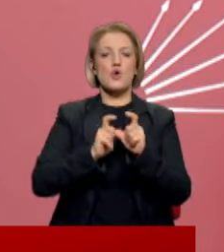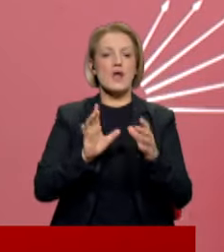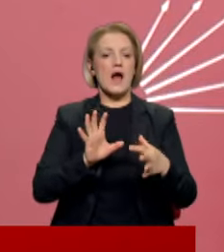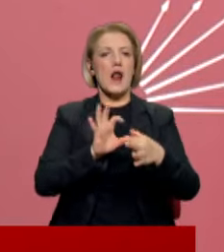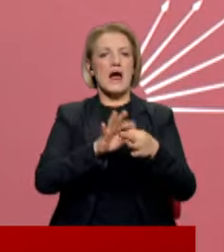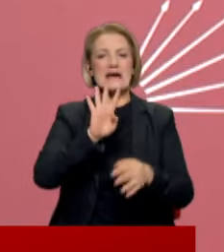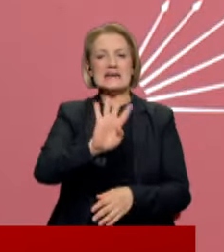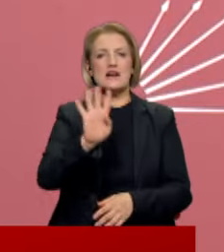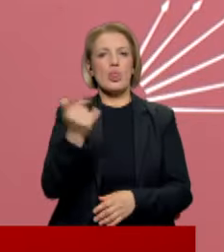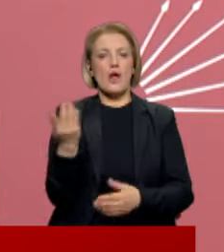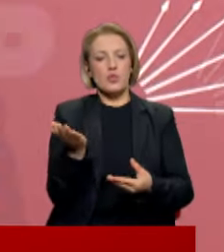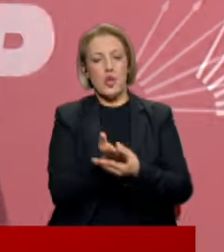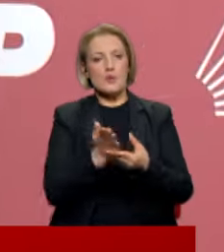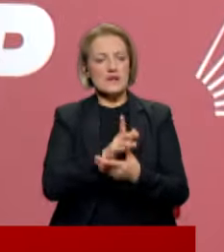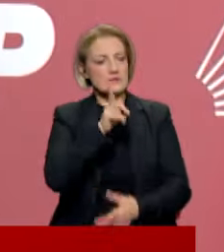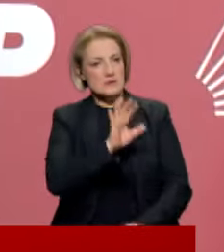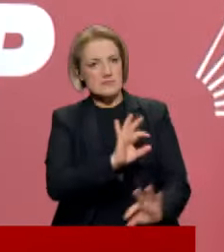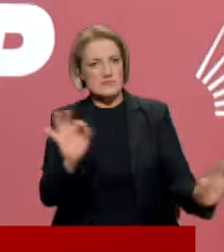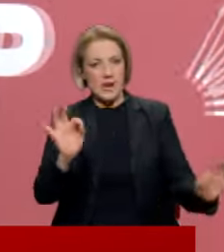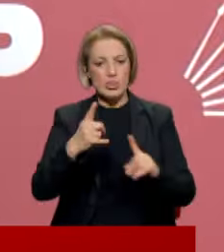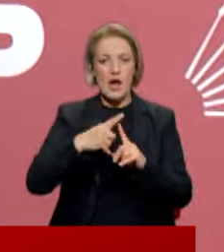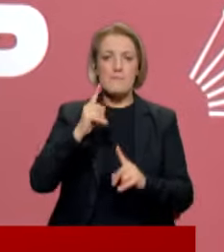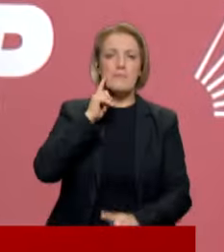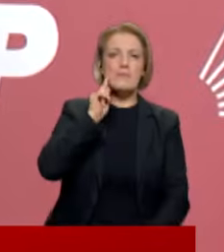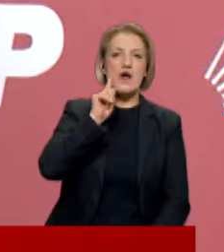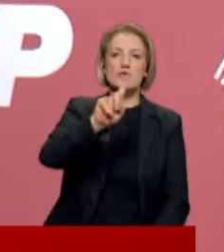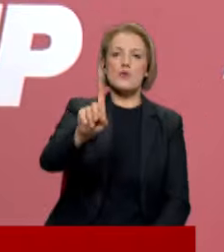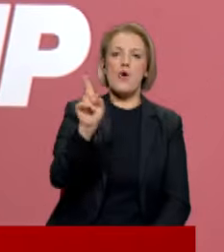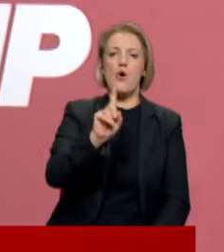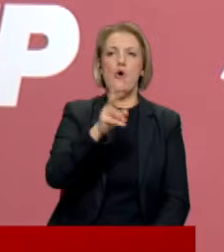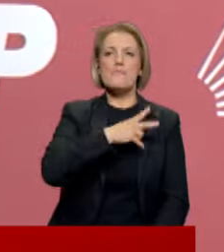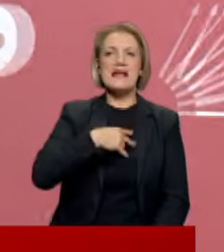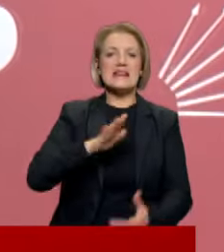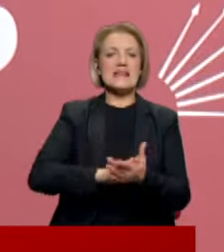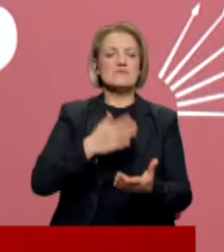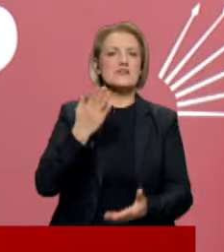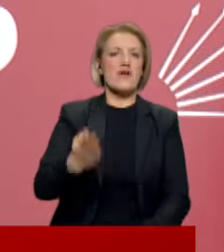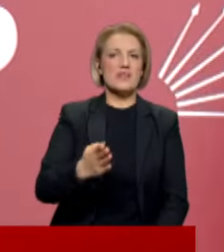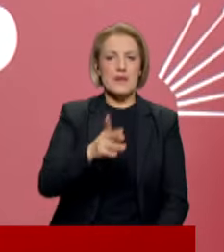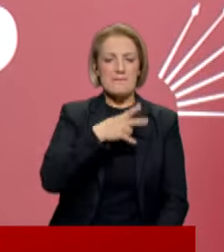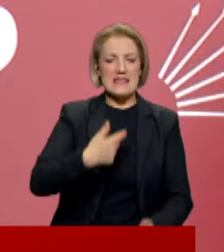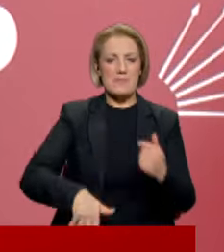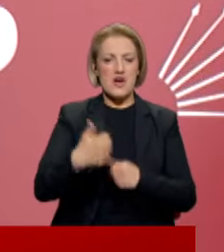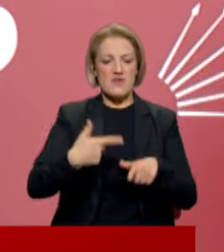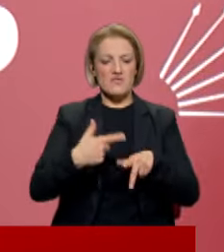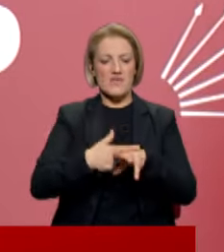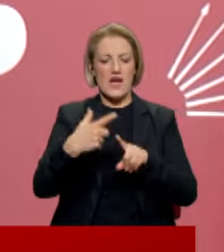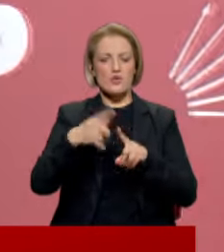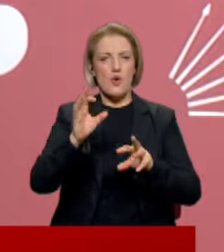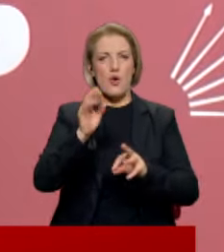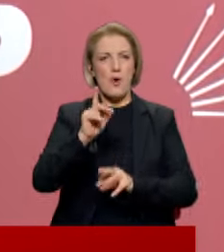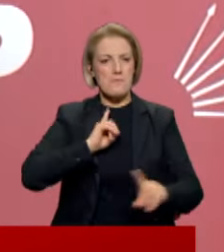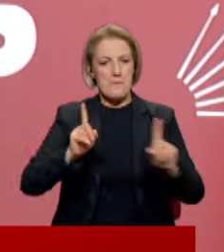ilişkin 40 dosya. Tık yok. Tayyip Bey'e soruyorum. 10 belediye başkanını istifa ettirdin. Belediye başkanlarını FETÖ'den yargıladın